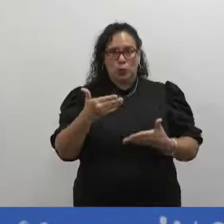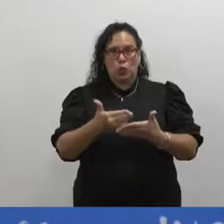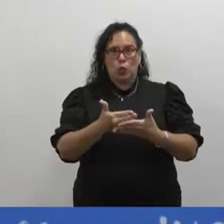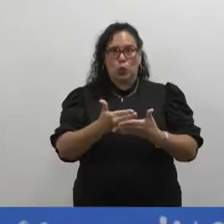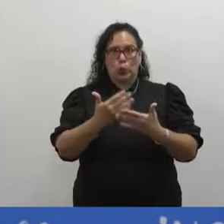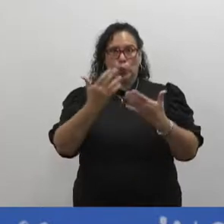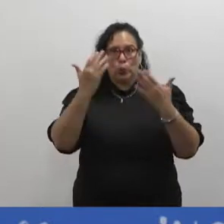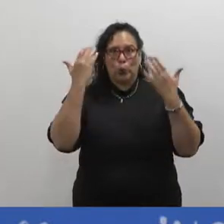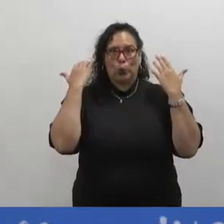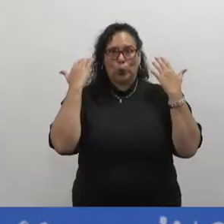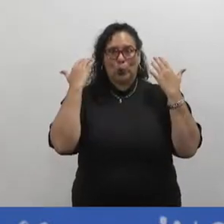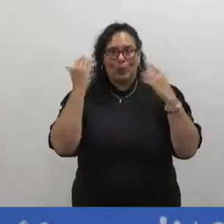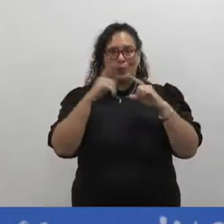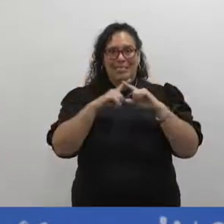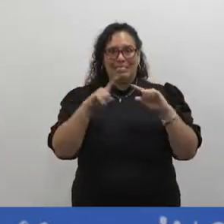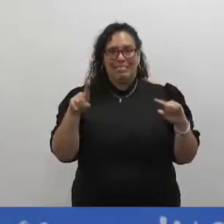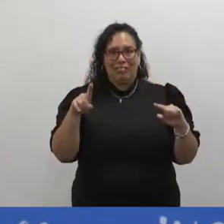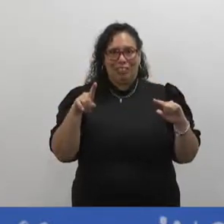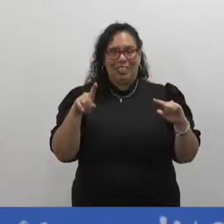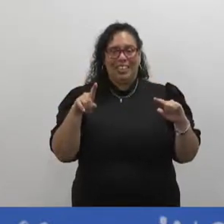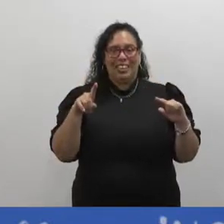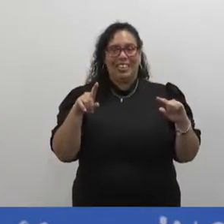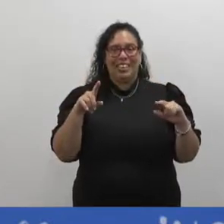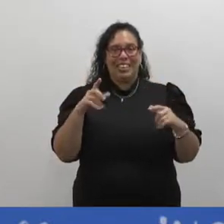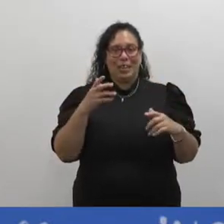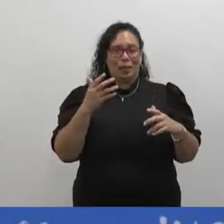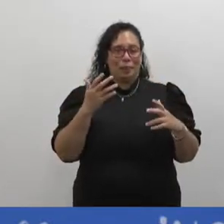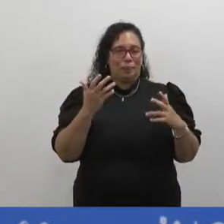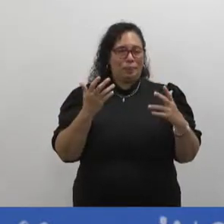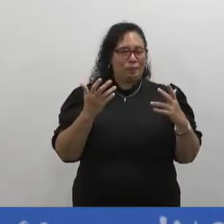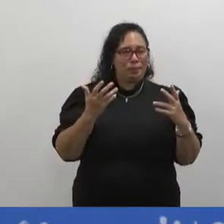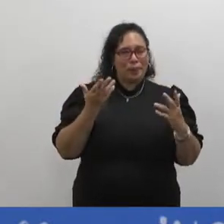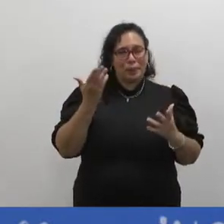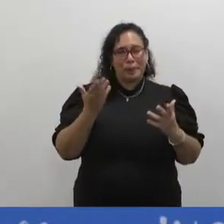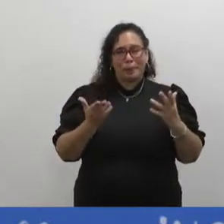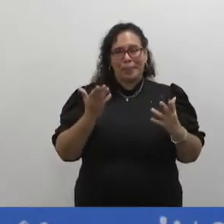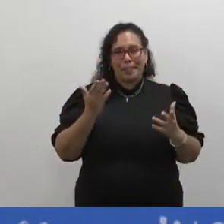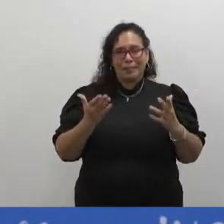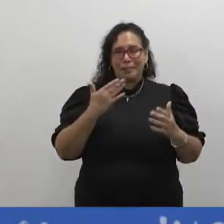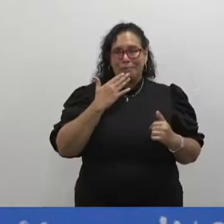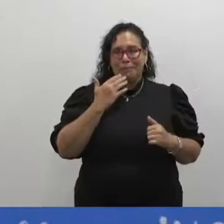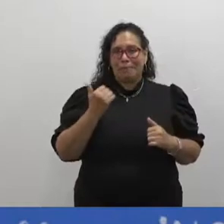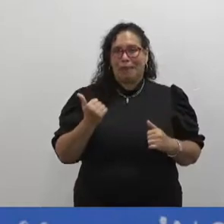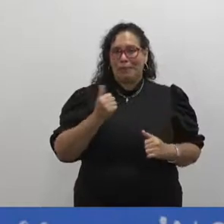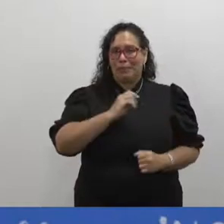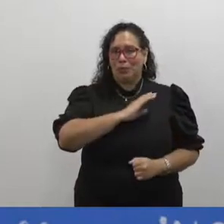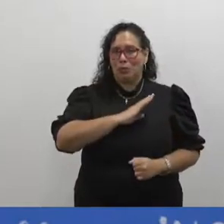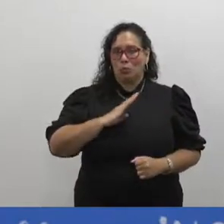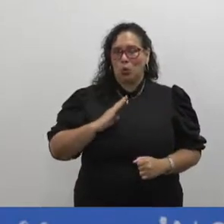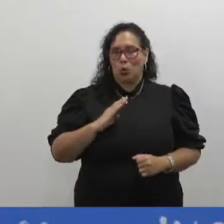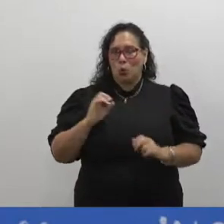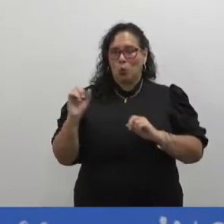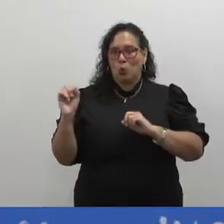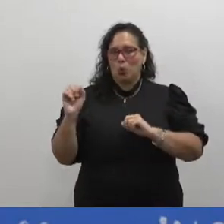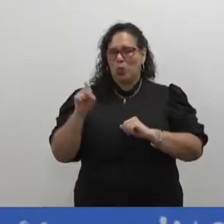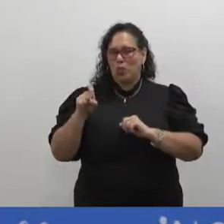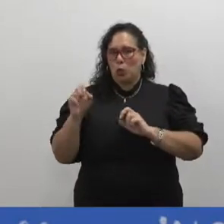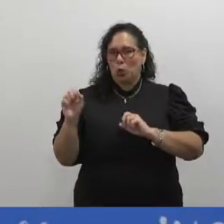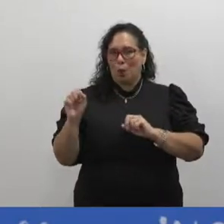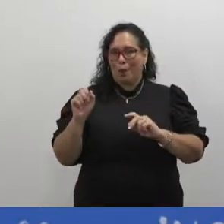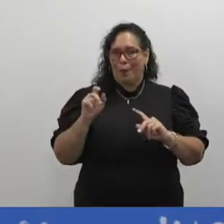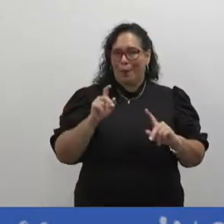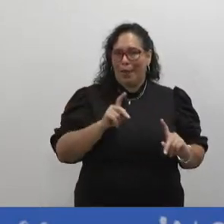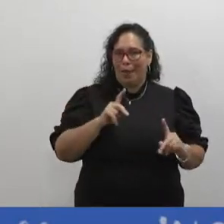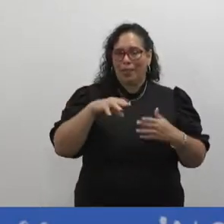liền đại cây bằng hàn bò đầm miên mà dương nước chỉ thắm mấy hay chậm lại bộ dương chỉ cầm bực xá